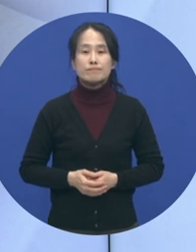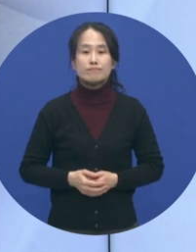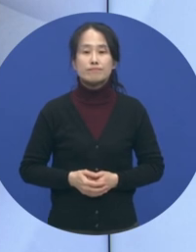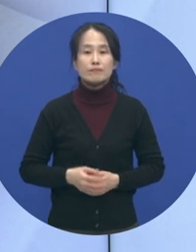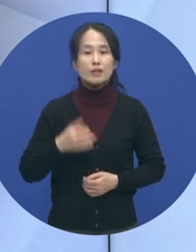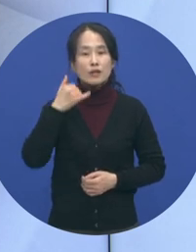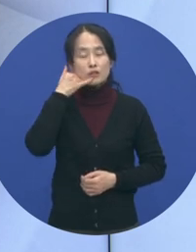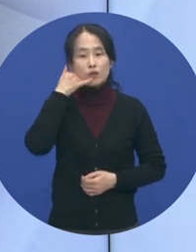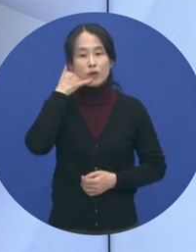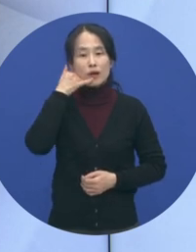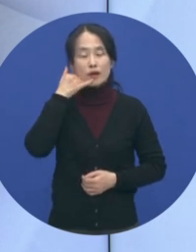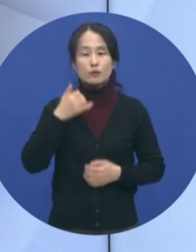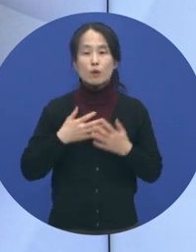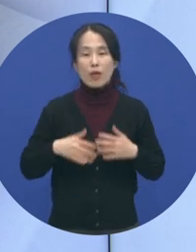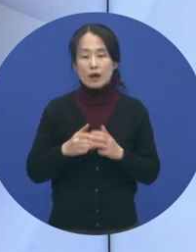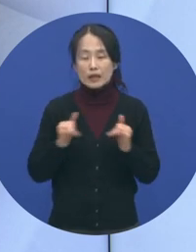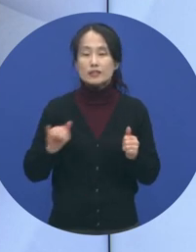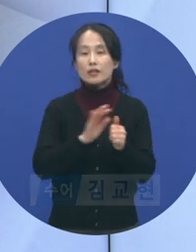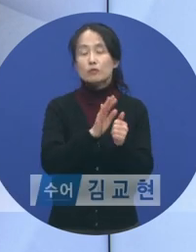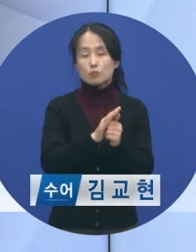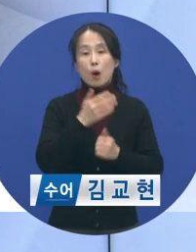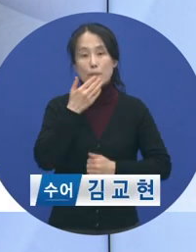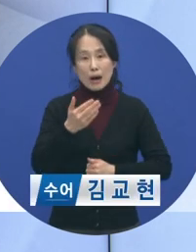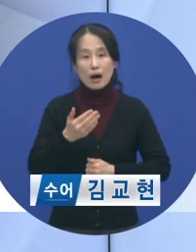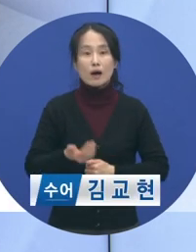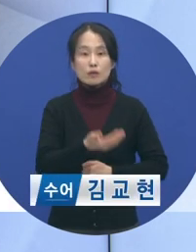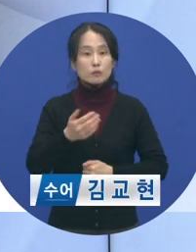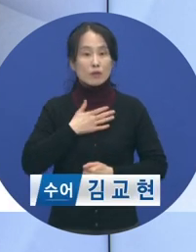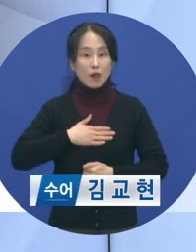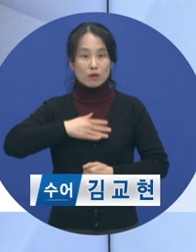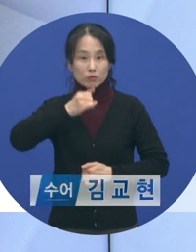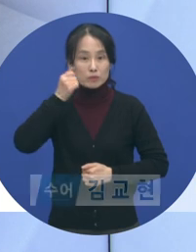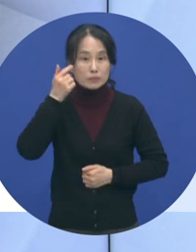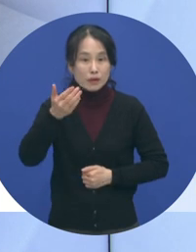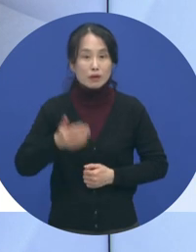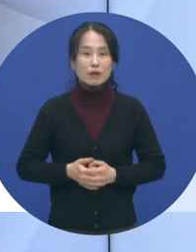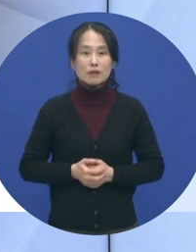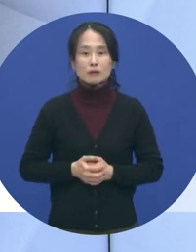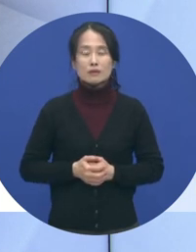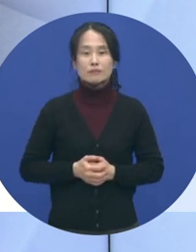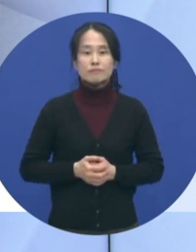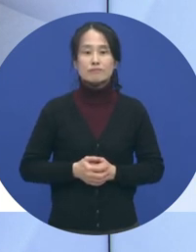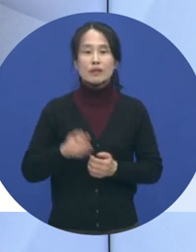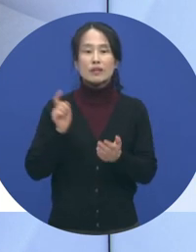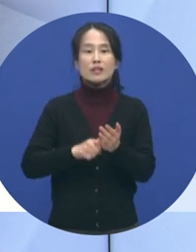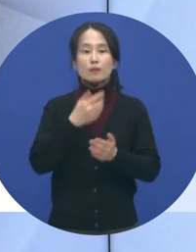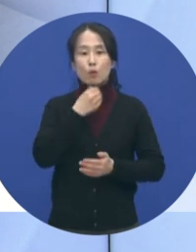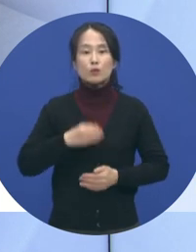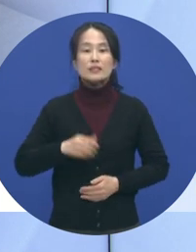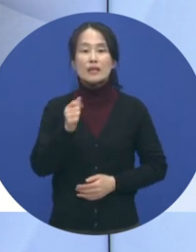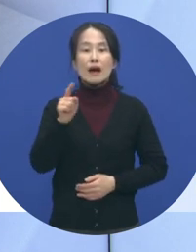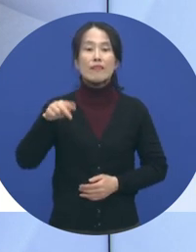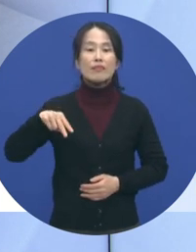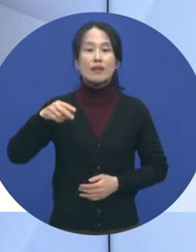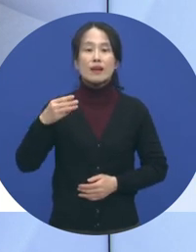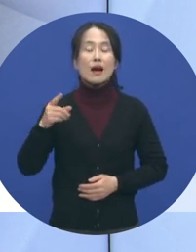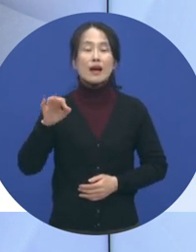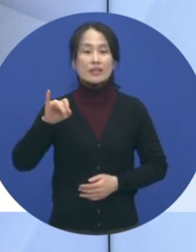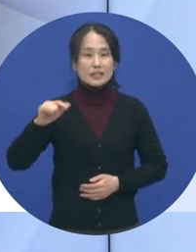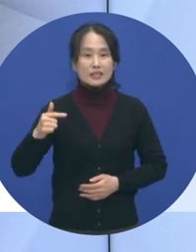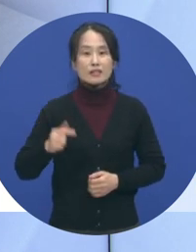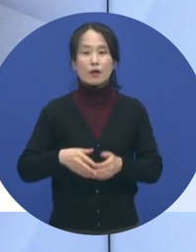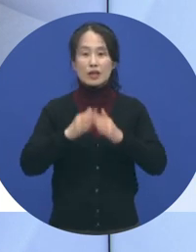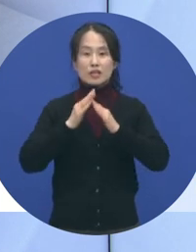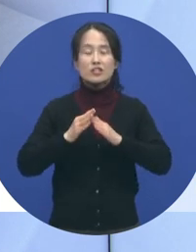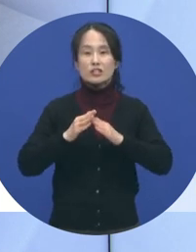전화 한통으로 복지 사각지대 문제를 해결할 수 있다는 것 알고 계십니까 바로 경기도 긴급복지 한 라인인데요 개설된지